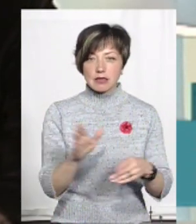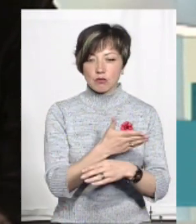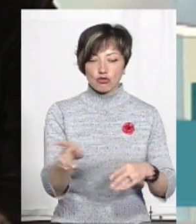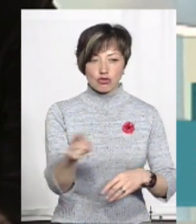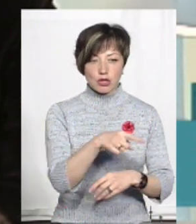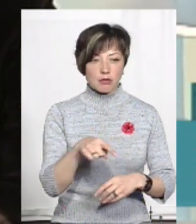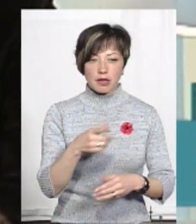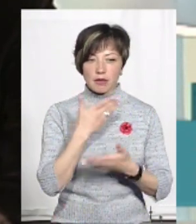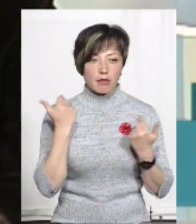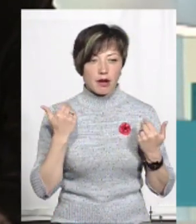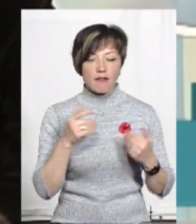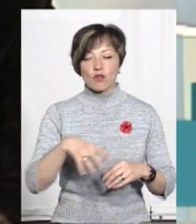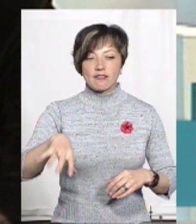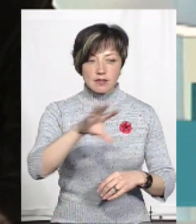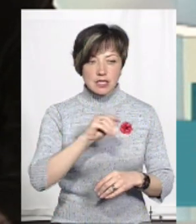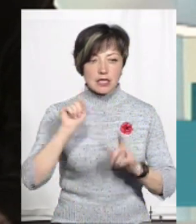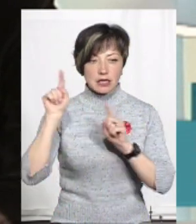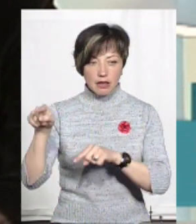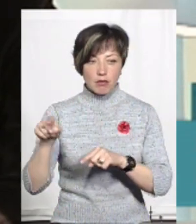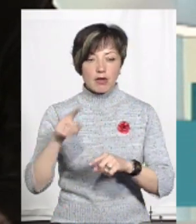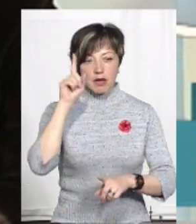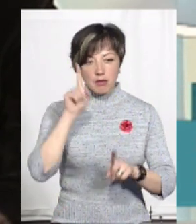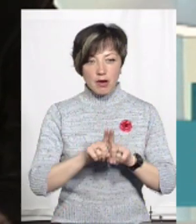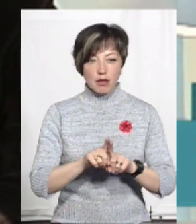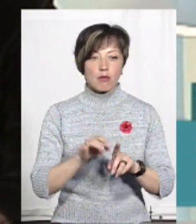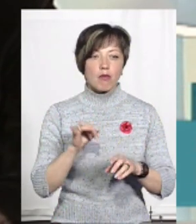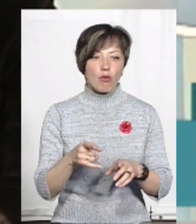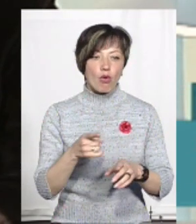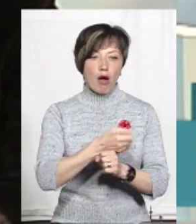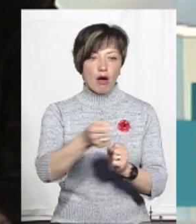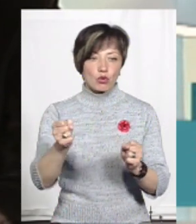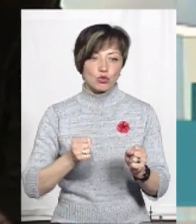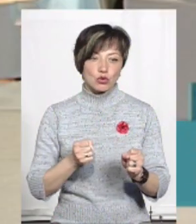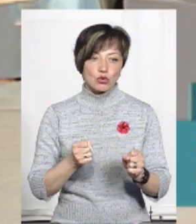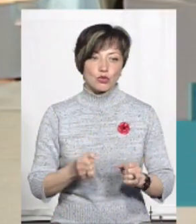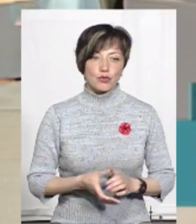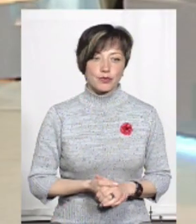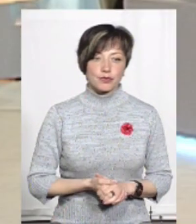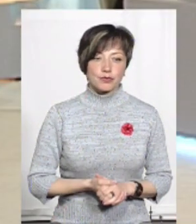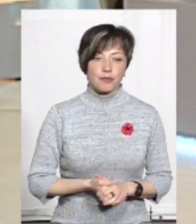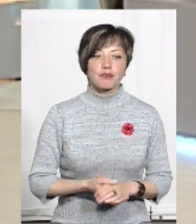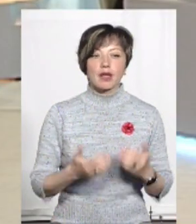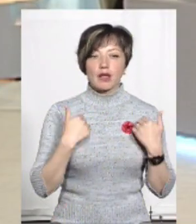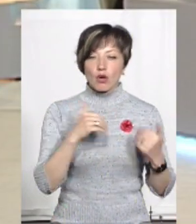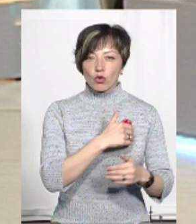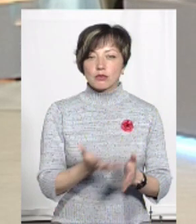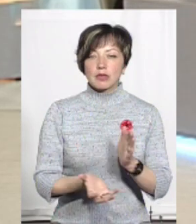між ними. Немає. Вони всі там браття по оружію, скажімо так. Я, до речі, хочу підтримати